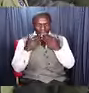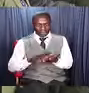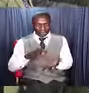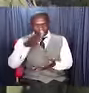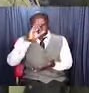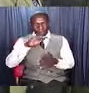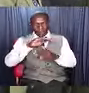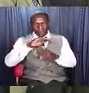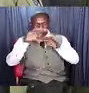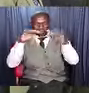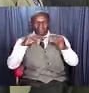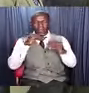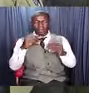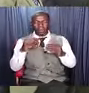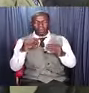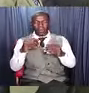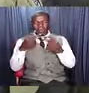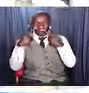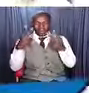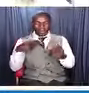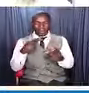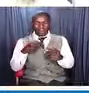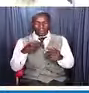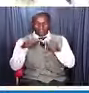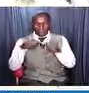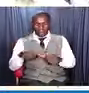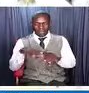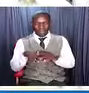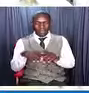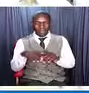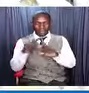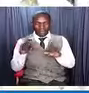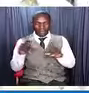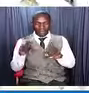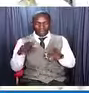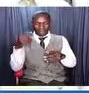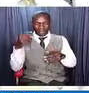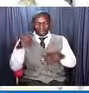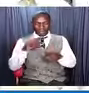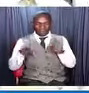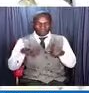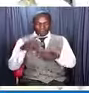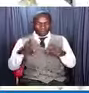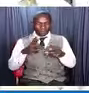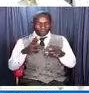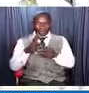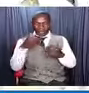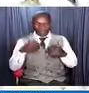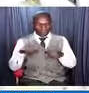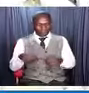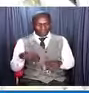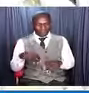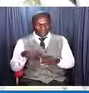Ninakutukuza ee Mungu wetu Baba. Maana umetuona Baba hatukai katika lako. Tunasumbuka duniani maana hatuna kule